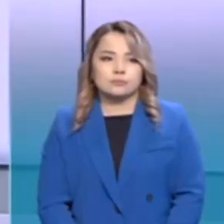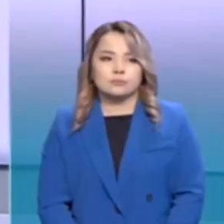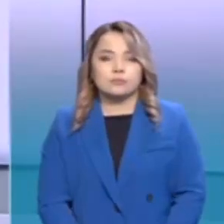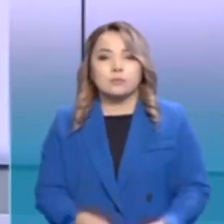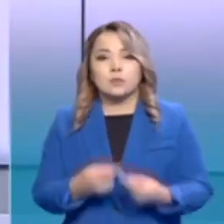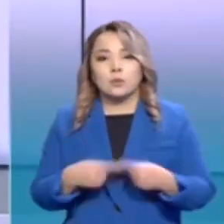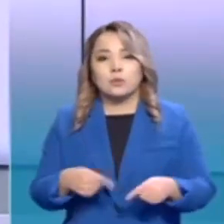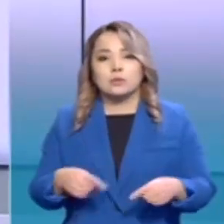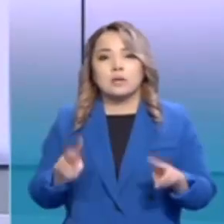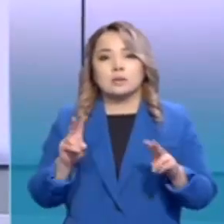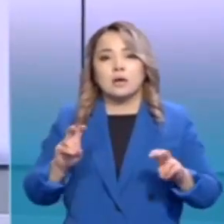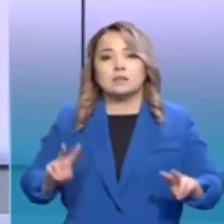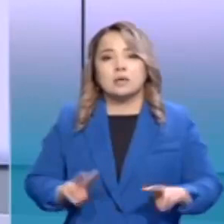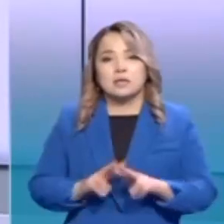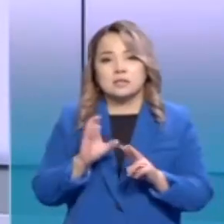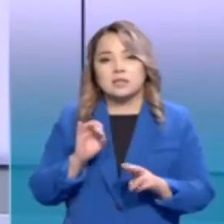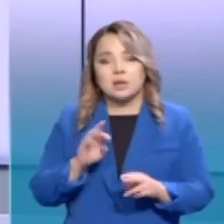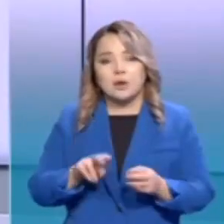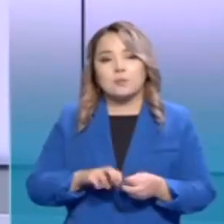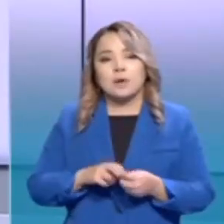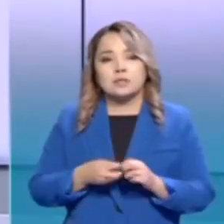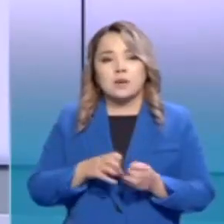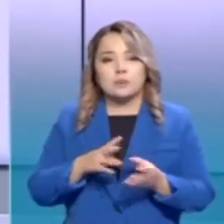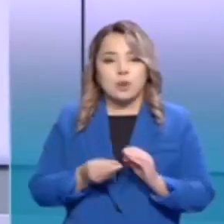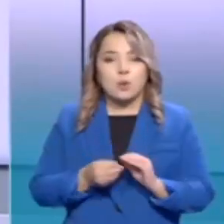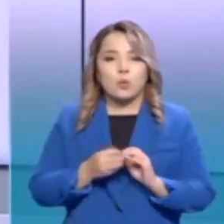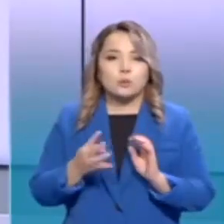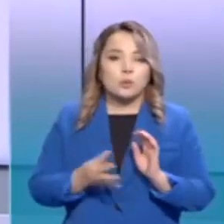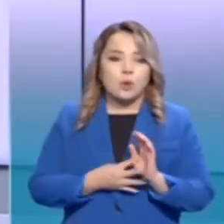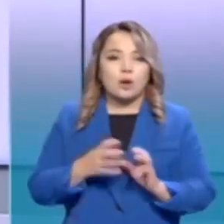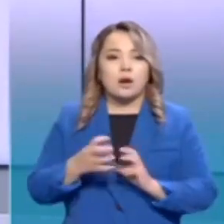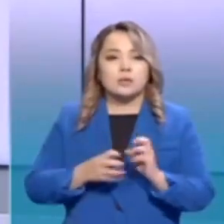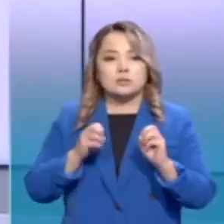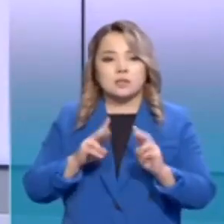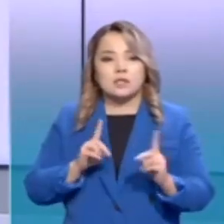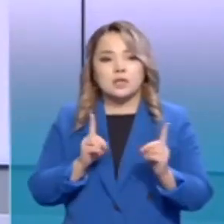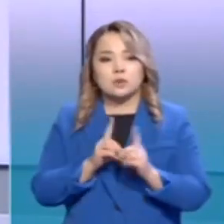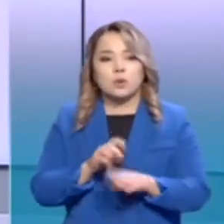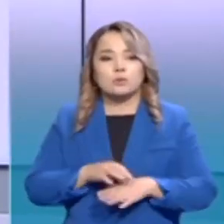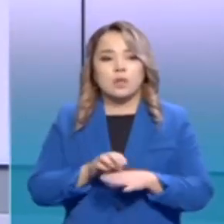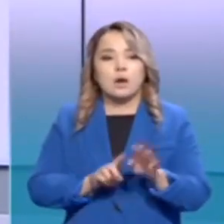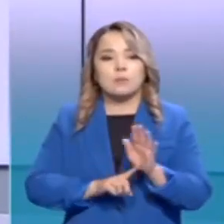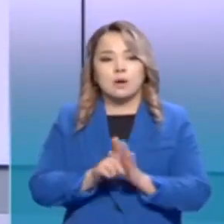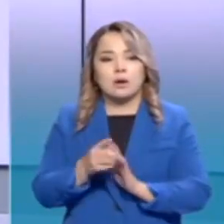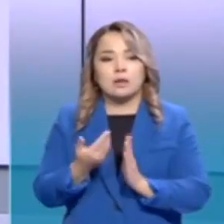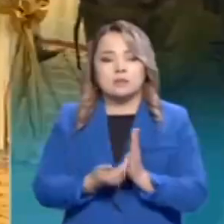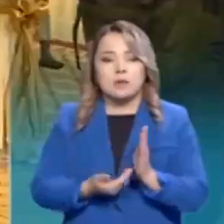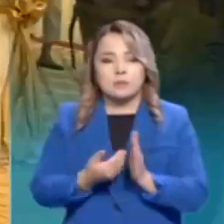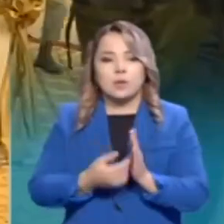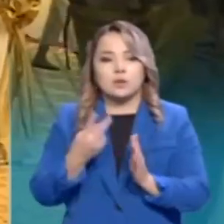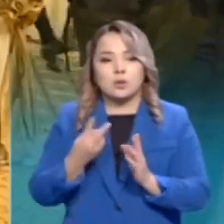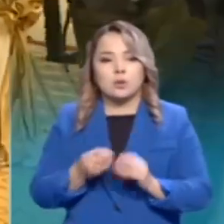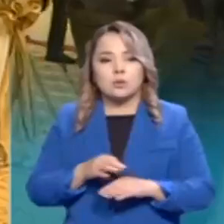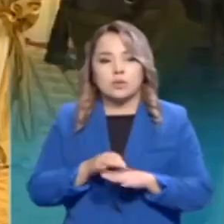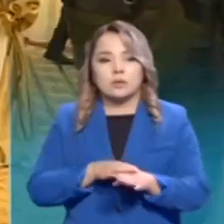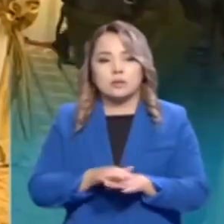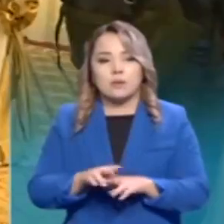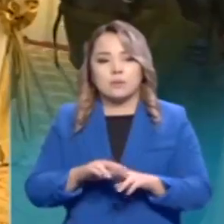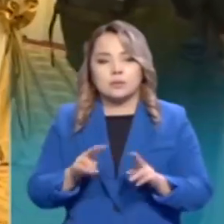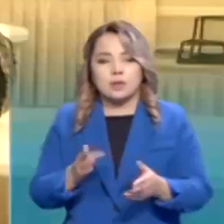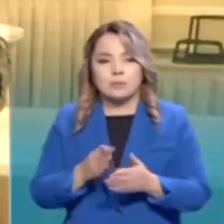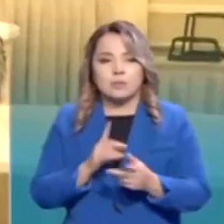Өзгеде тақырыптар, Астанада Сирия мәселелері бойынша 19-шы халықаралық кездесу басталды. Тараптар екі күн бойы бір қатар